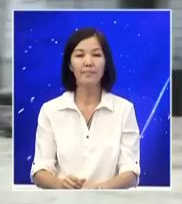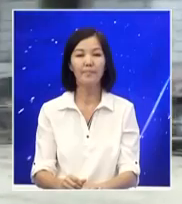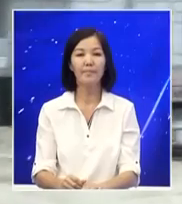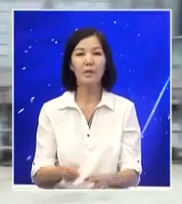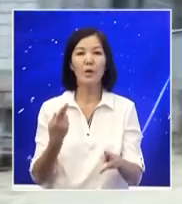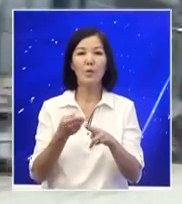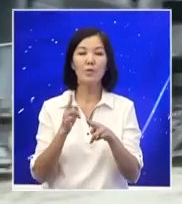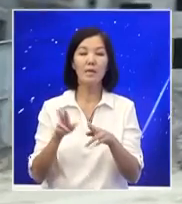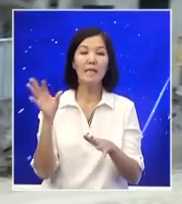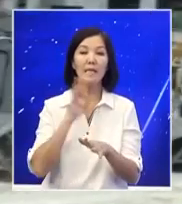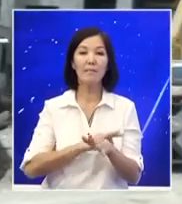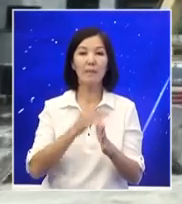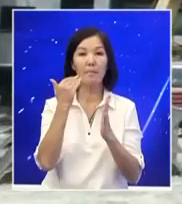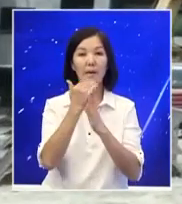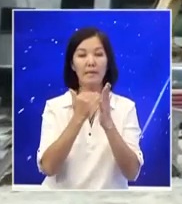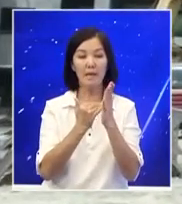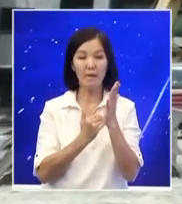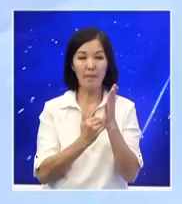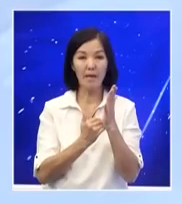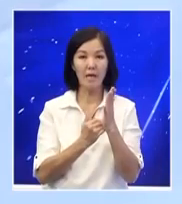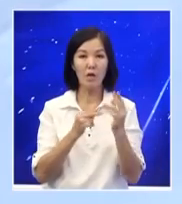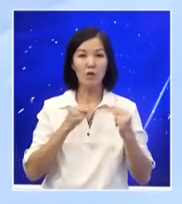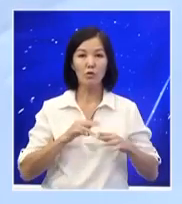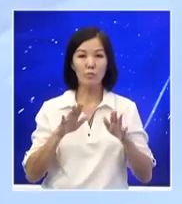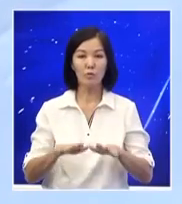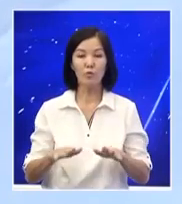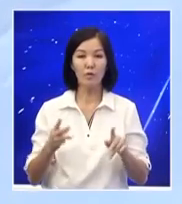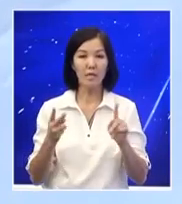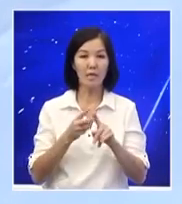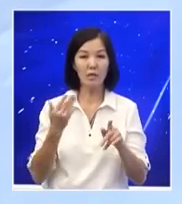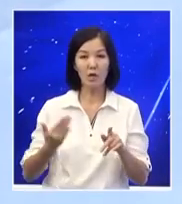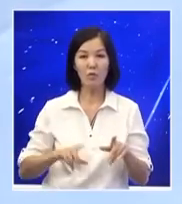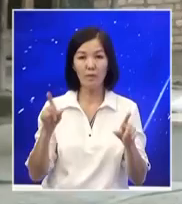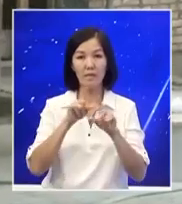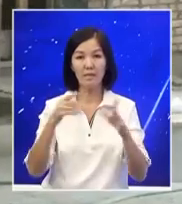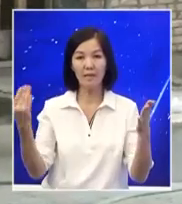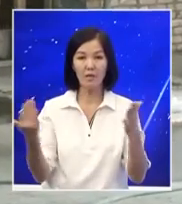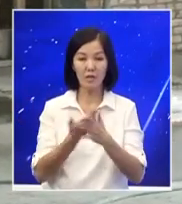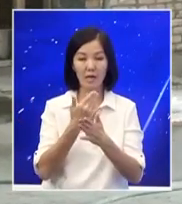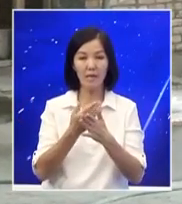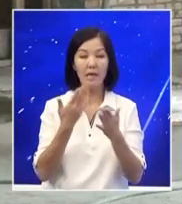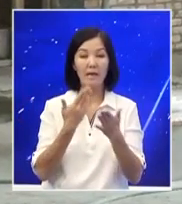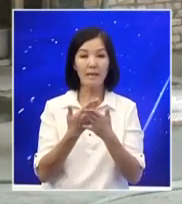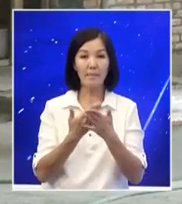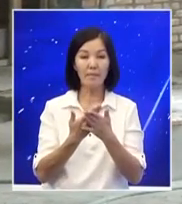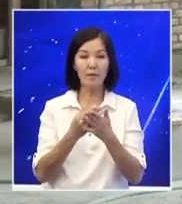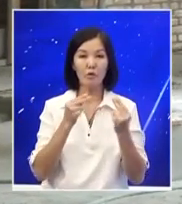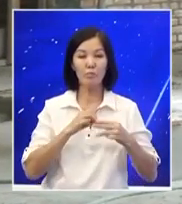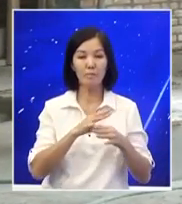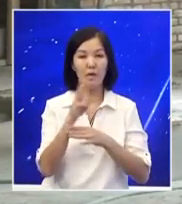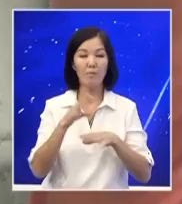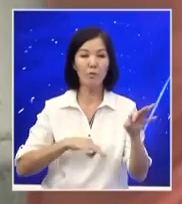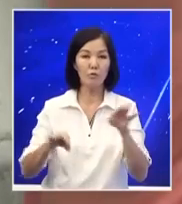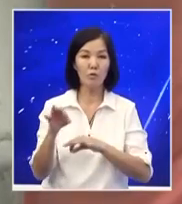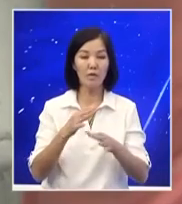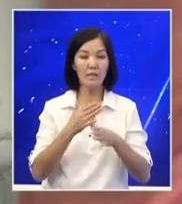тиімді бағдарлама. Бір оқпен екі қоян аларлық. Жұмыс орындары бір, әлеуметтік нысандар жаңарат екі. Мәселен, аймақта жұмыспен қамтудың жол